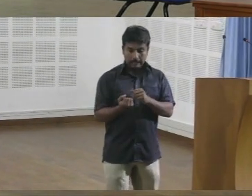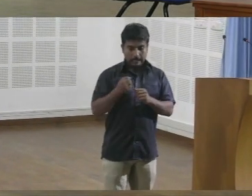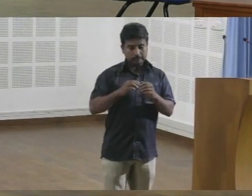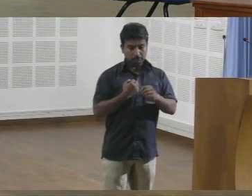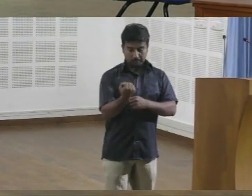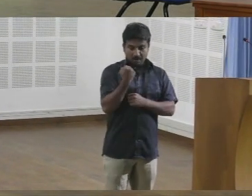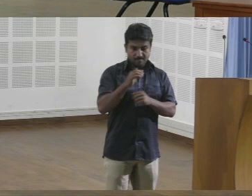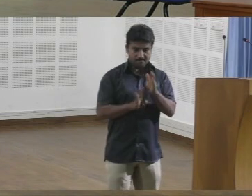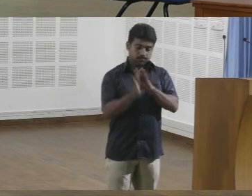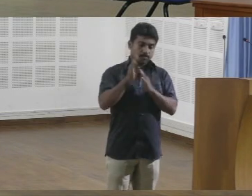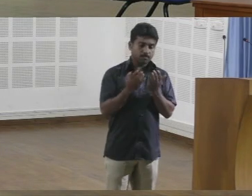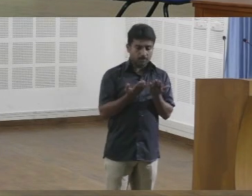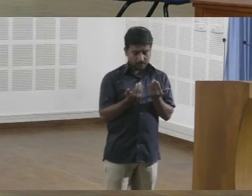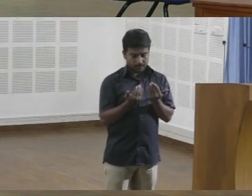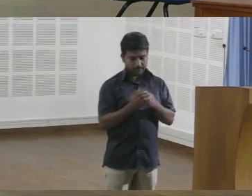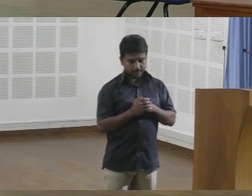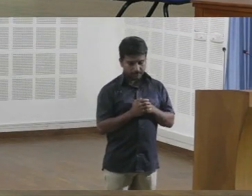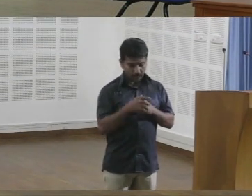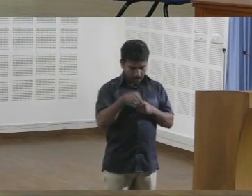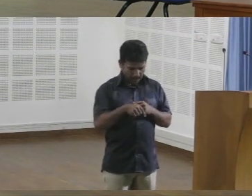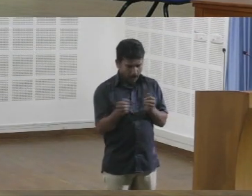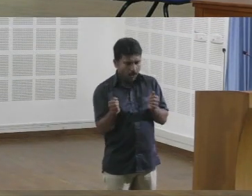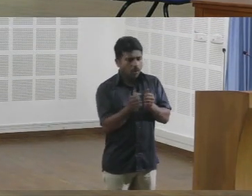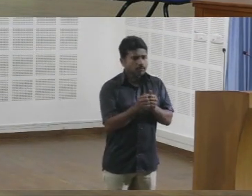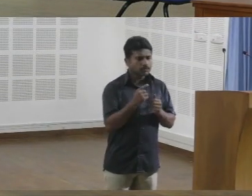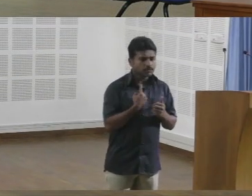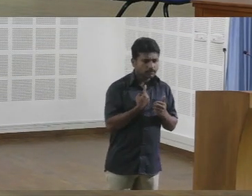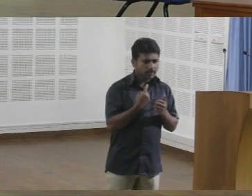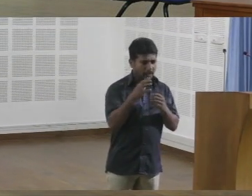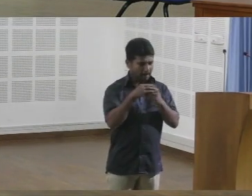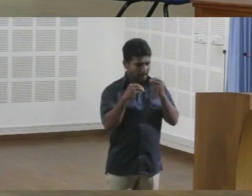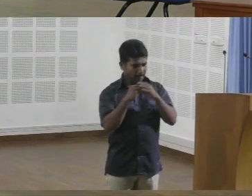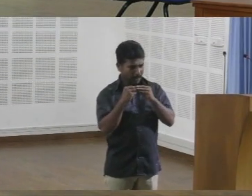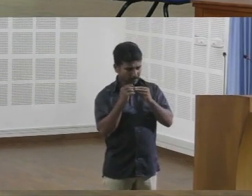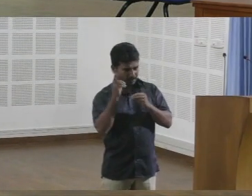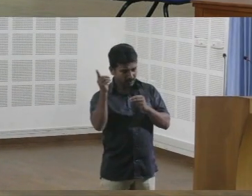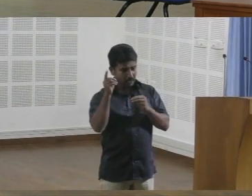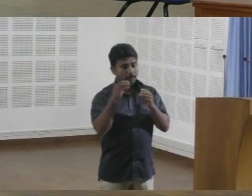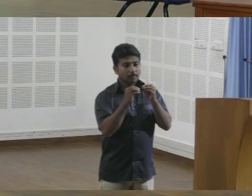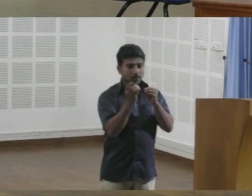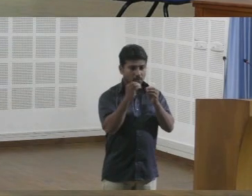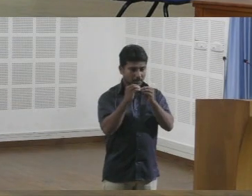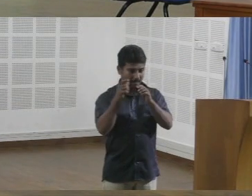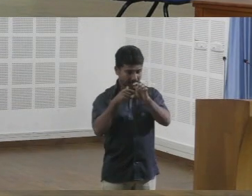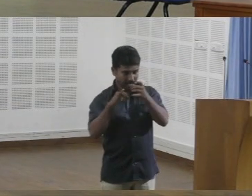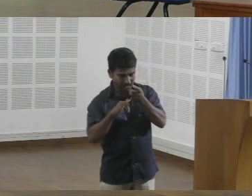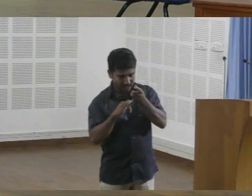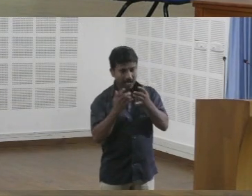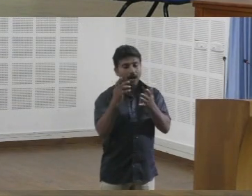തരും. ഇന്ന് നമ്മളോടുള്ളത് ബോംബെ ഗവൺമെന്റ് സെന്റർ ഫോർ ഓട്ടിസത്തിലെ സ്പെഷ്യൽ